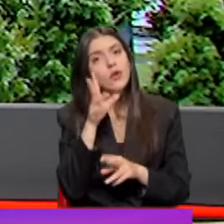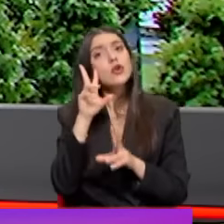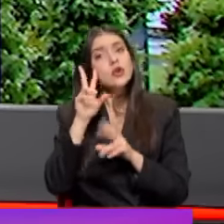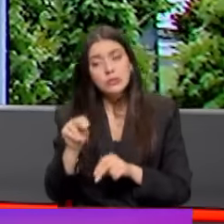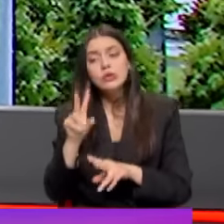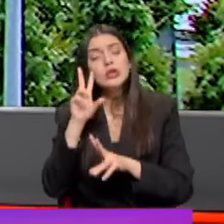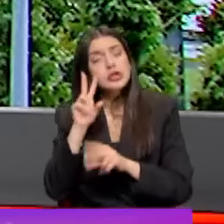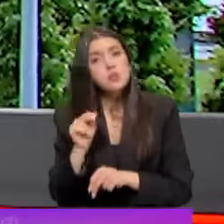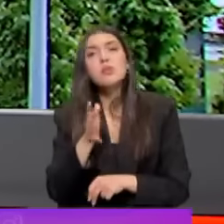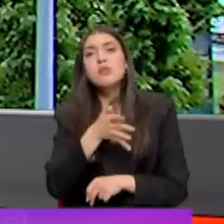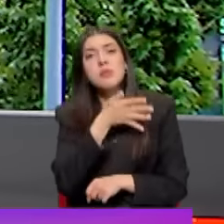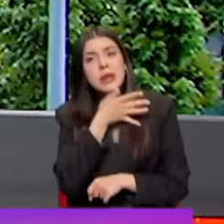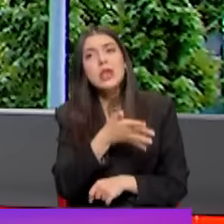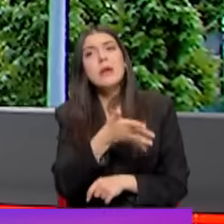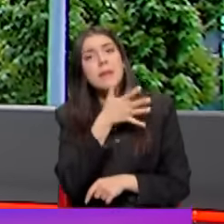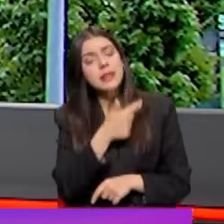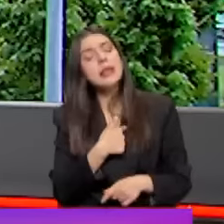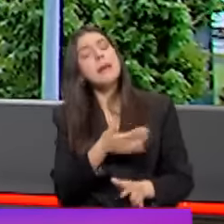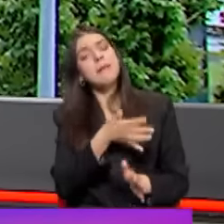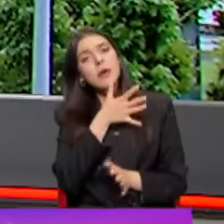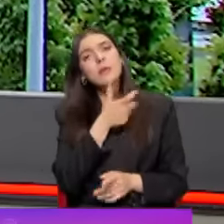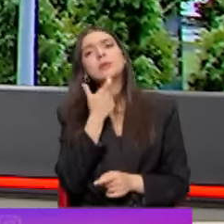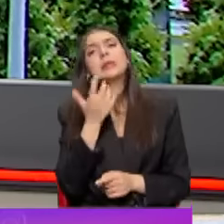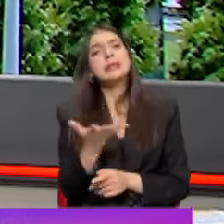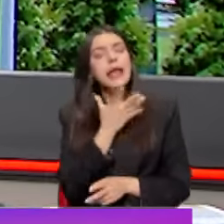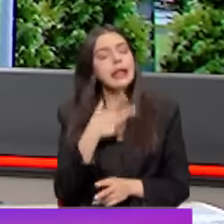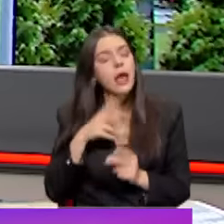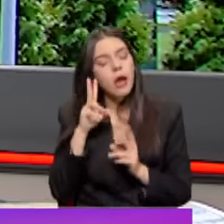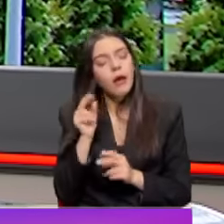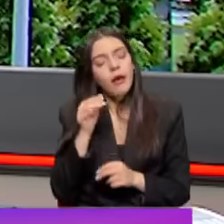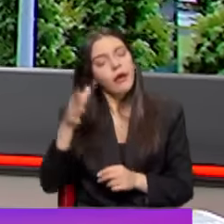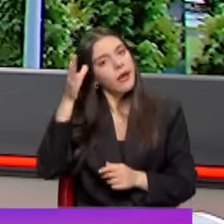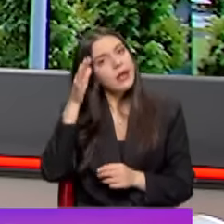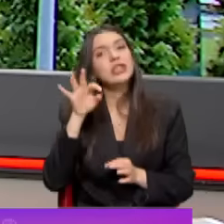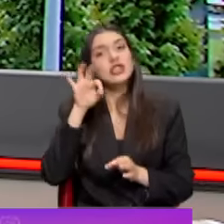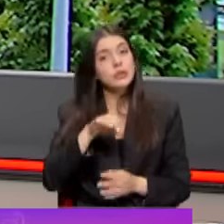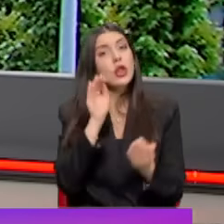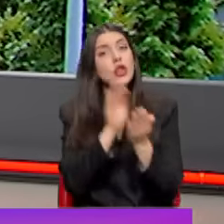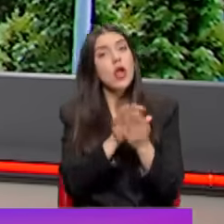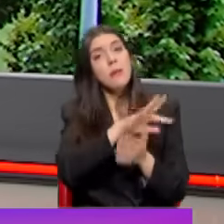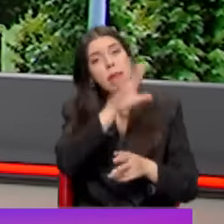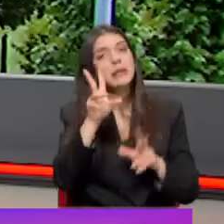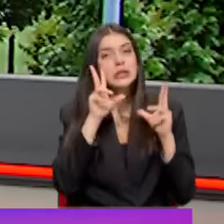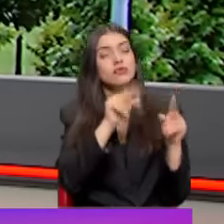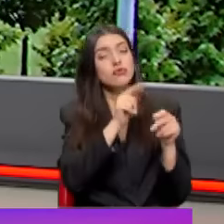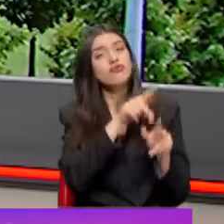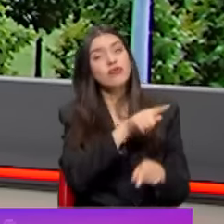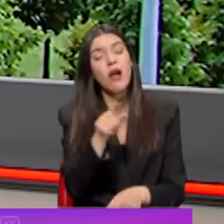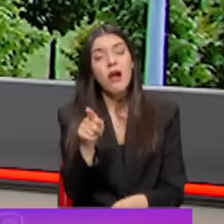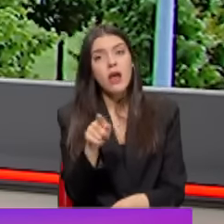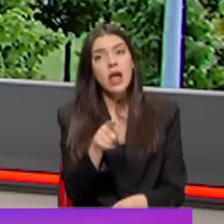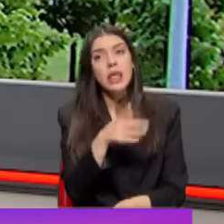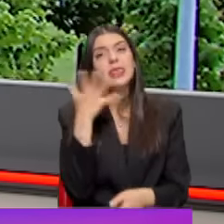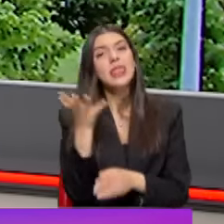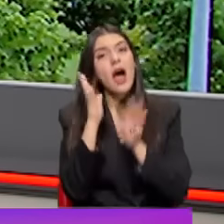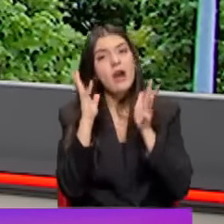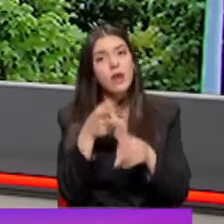umuzu bildiğimizi bildiklerini biliyor yıllardır uyutuluyoruz şimdi Sokak köpeklerini uyutacak lış daha fazla